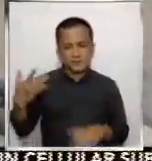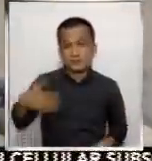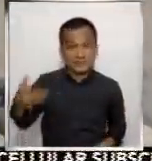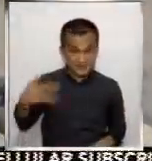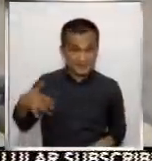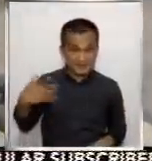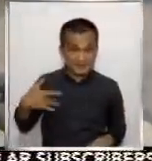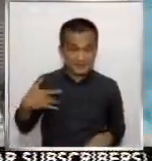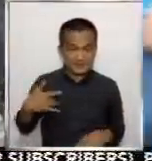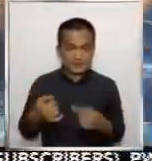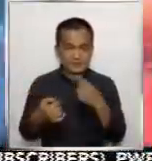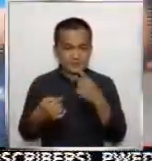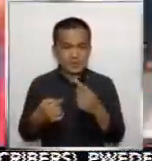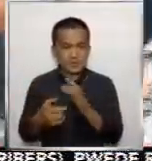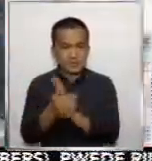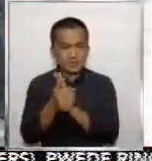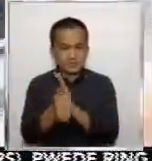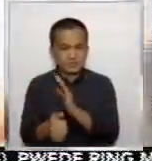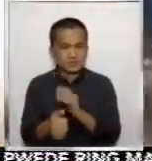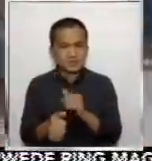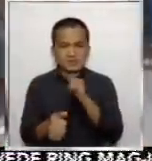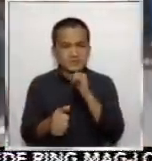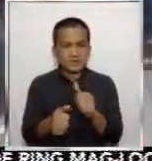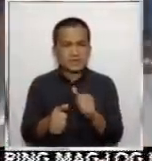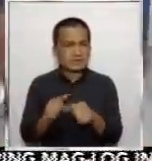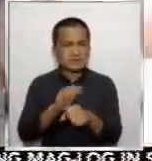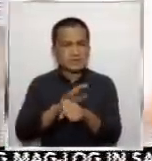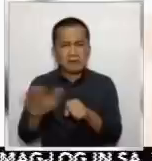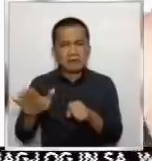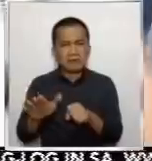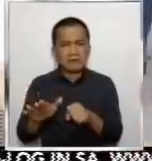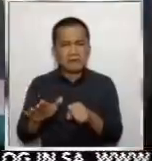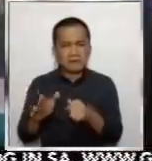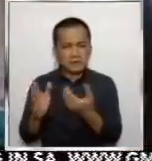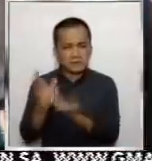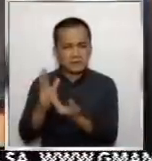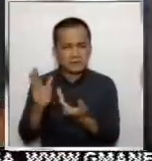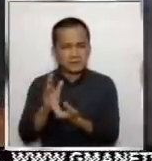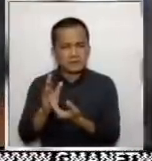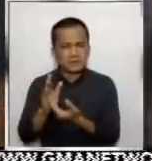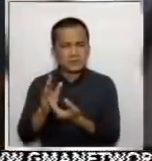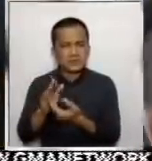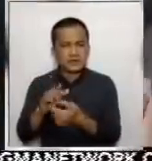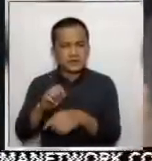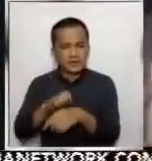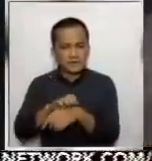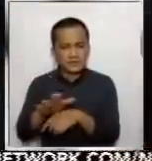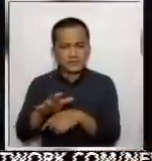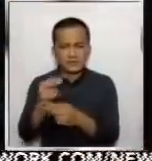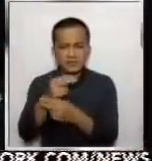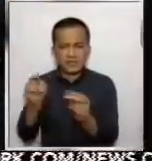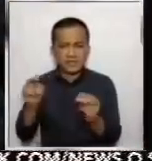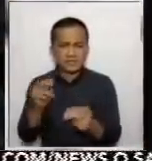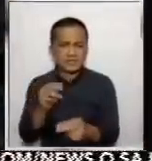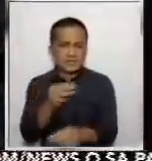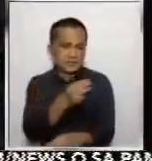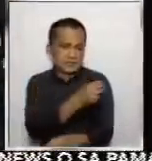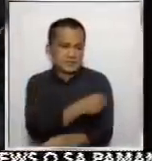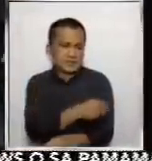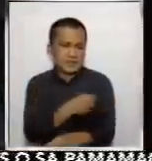sabi ng mga eksperto, hindi pa raw sapat ang ebidensya ng effectiveness ng non-medical cloth mask, kaya hindi